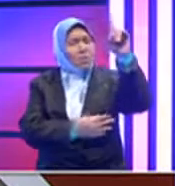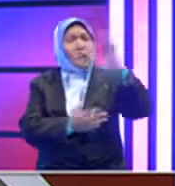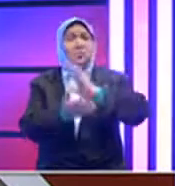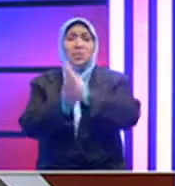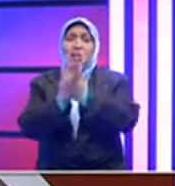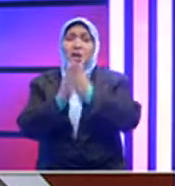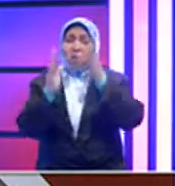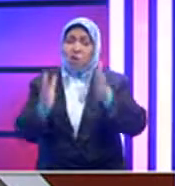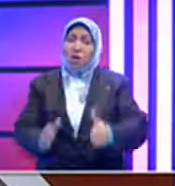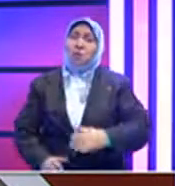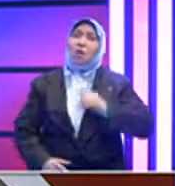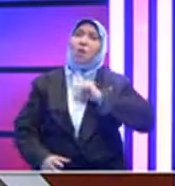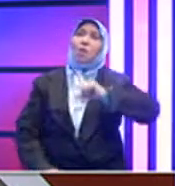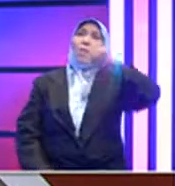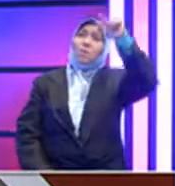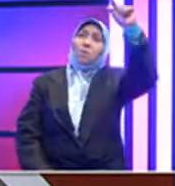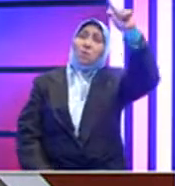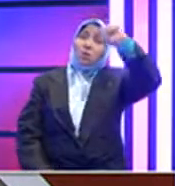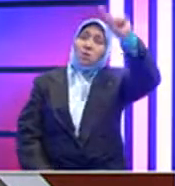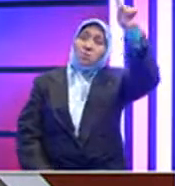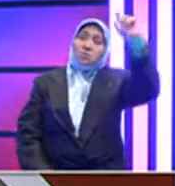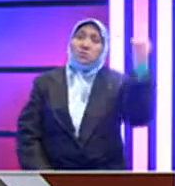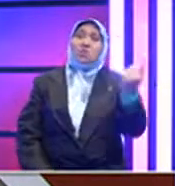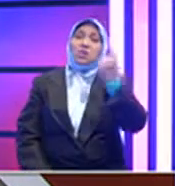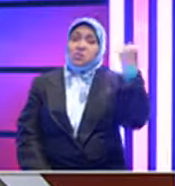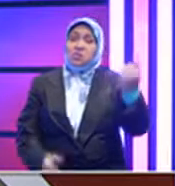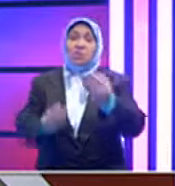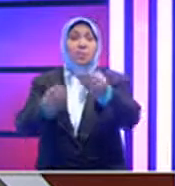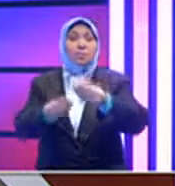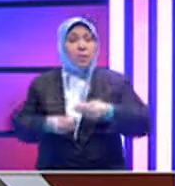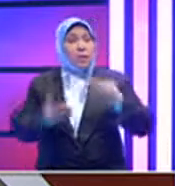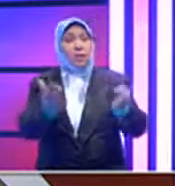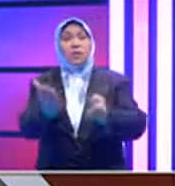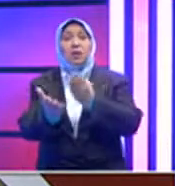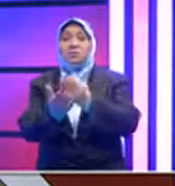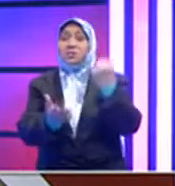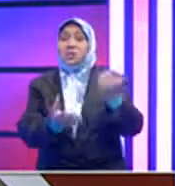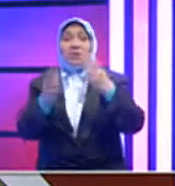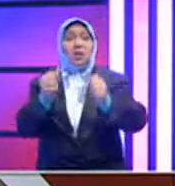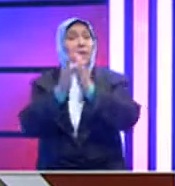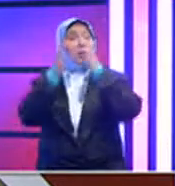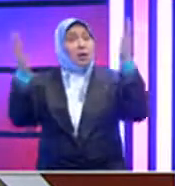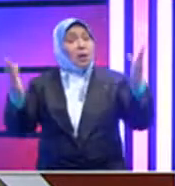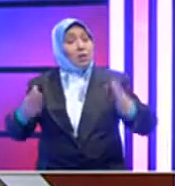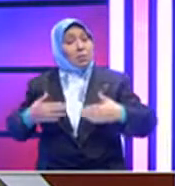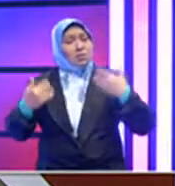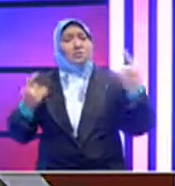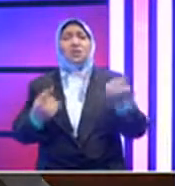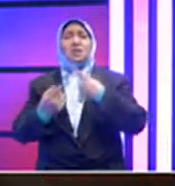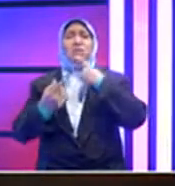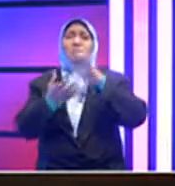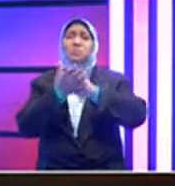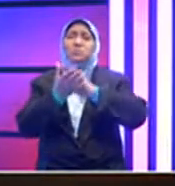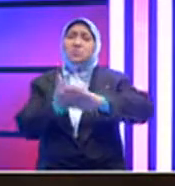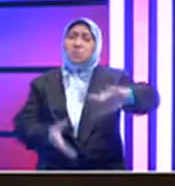orang-orang Yang menyerah diri kepada Allah ini sejak sedih beri Hidayah sentiasa dapat kabar gembira yang senjata Puji Allah dan